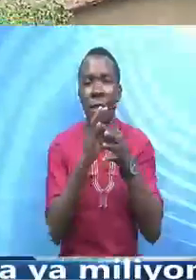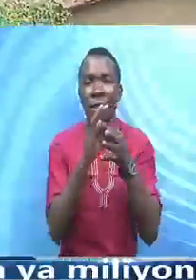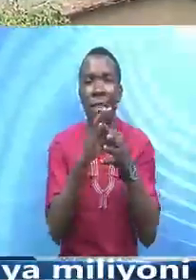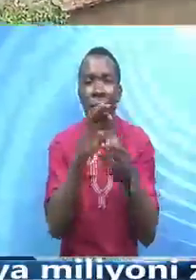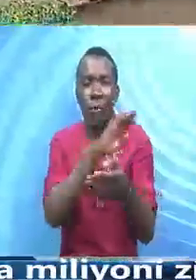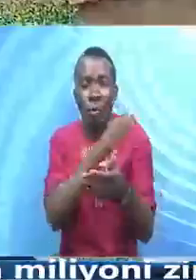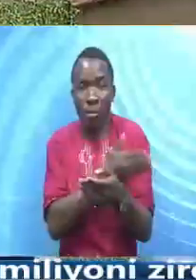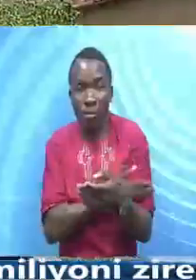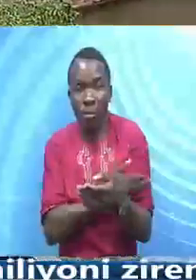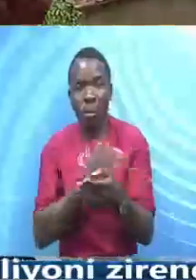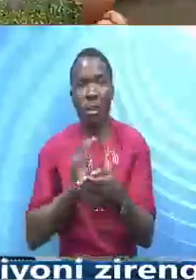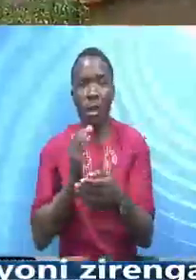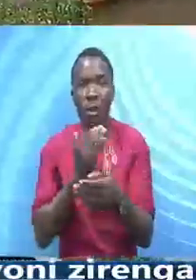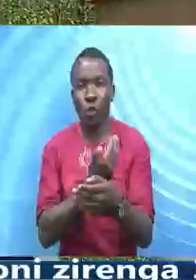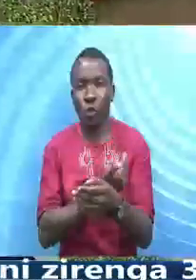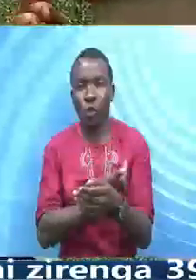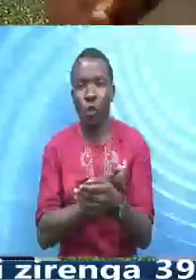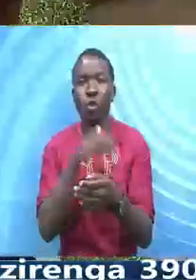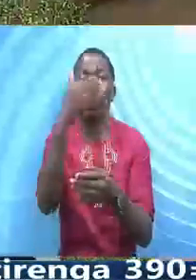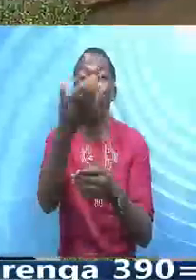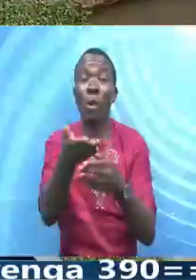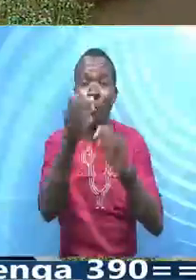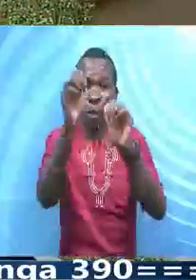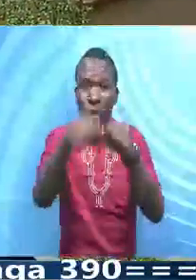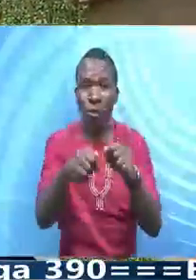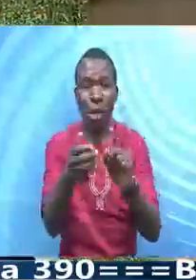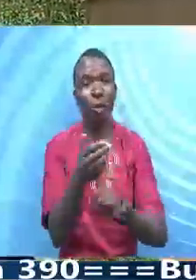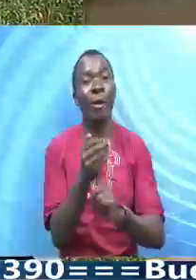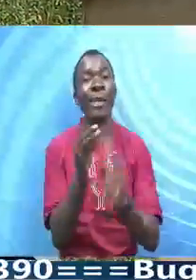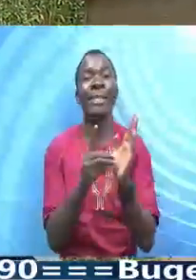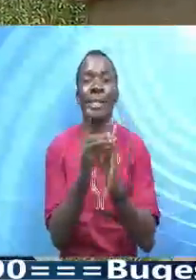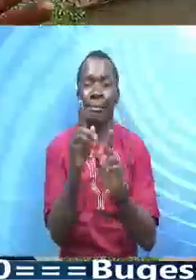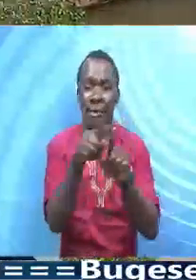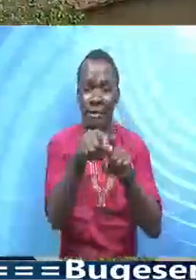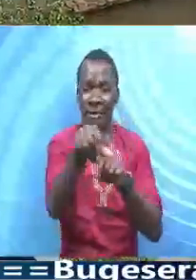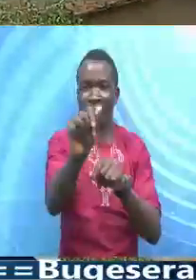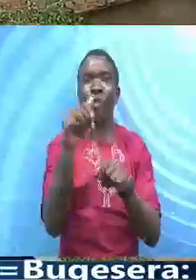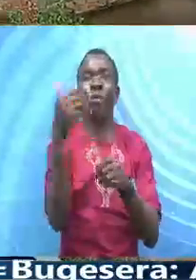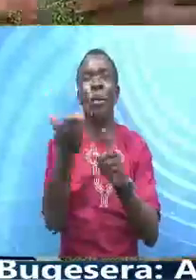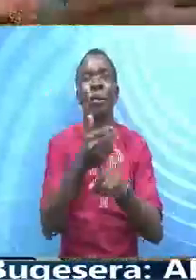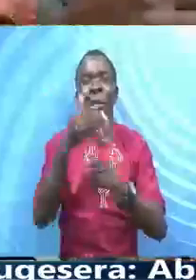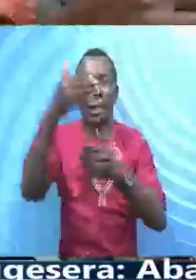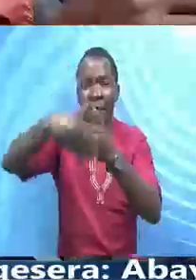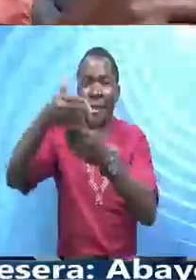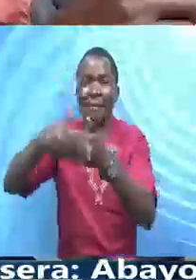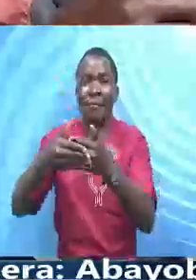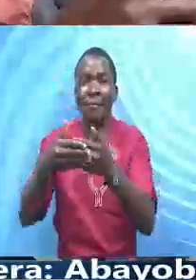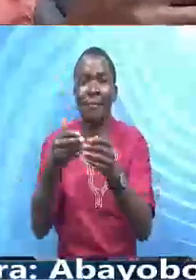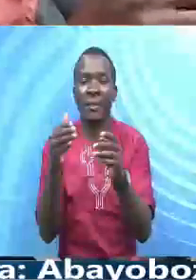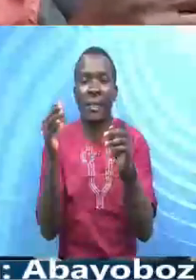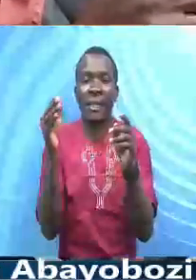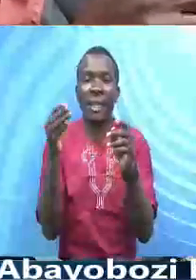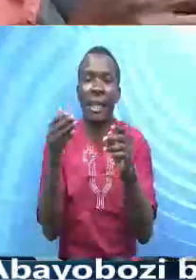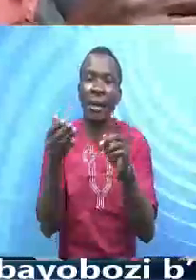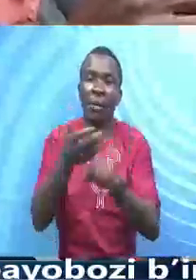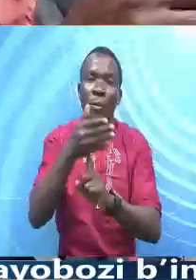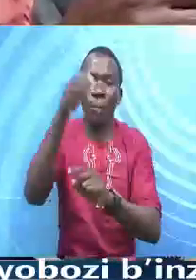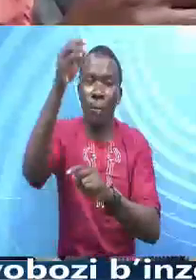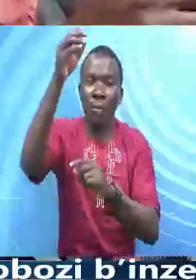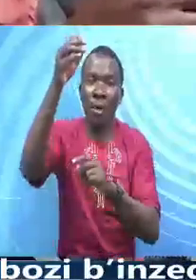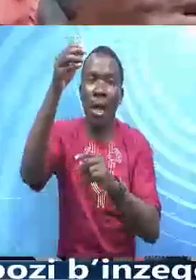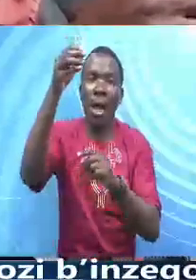zacu, noneho tukaba twabasha natwe kubona iryo terambere rikabonekaho hafi. Hano hino hagiye hagera umuriro nyine mu bindi